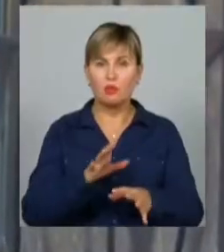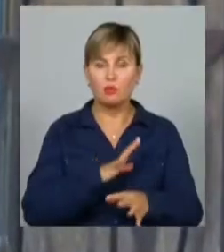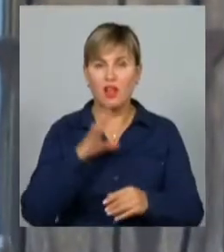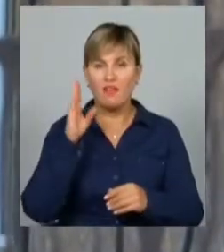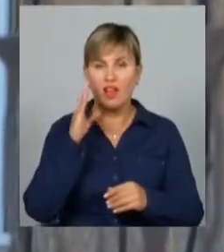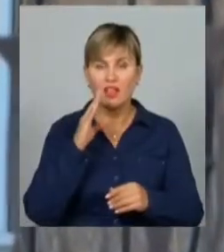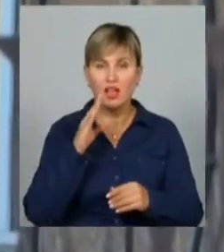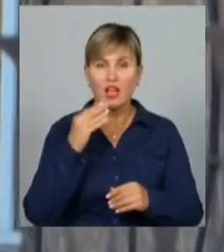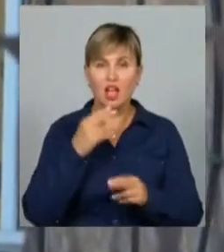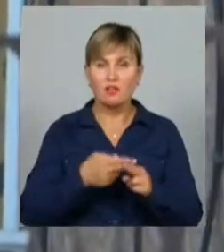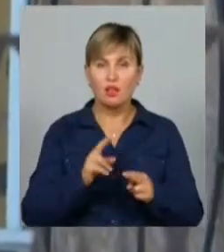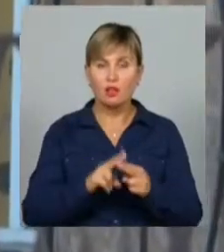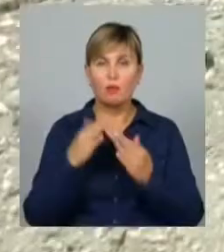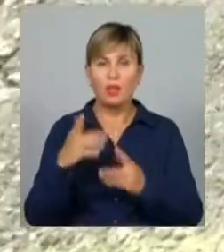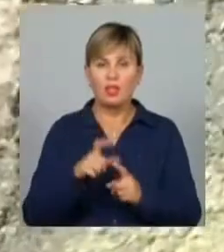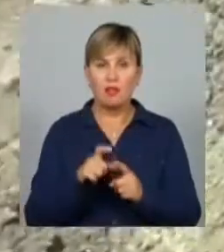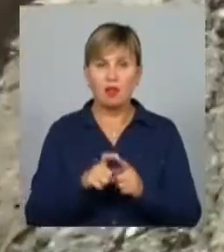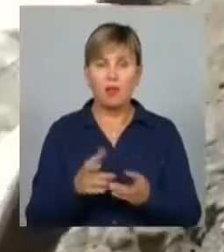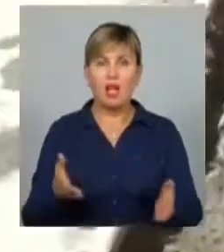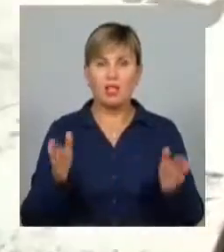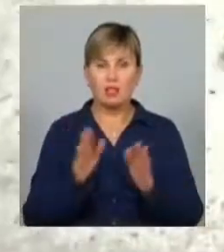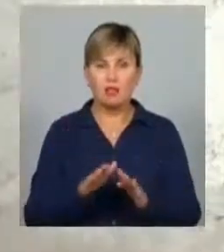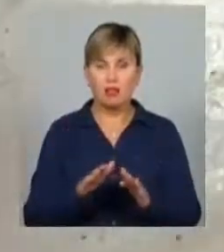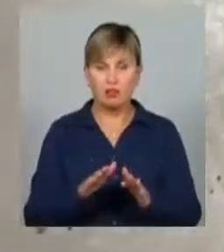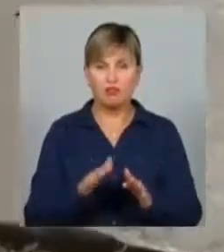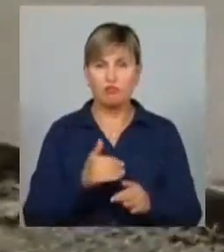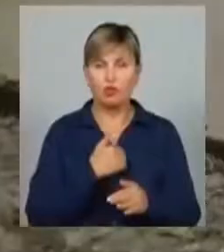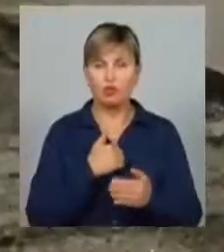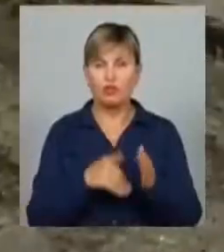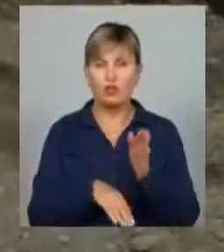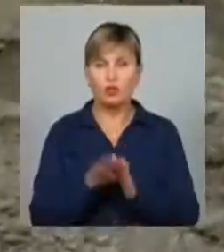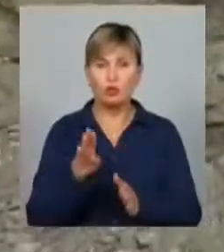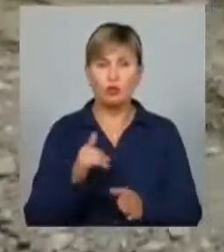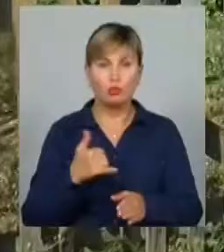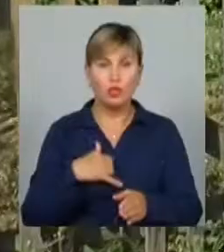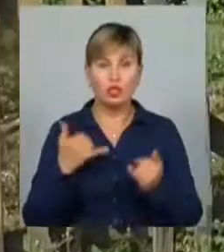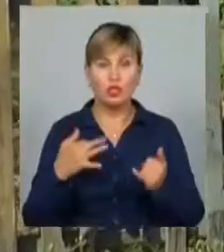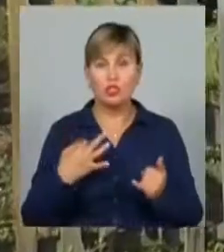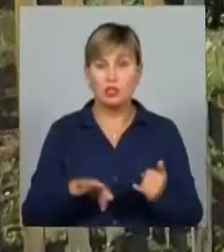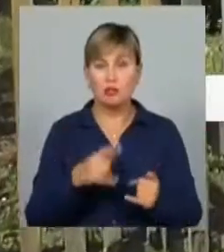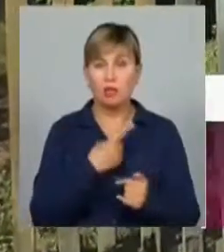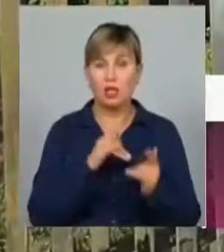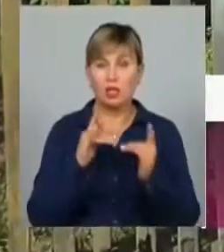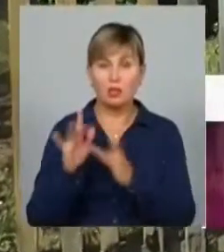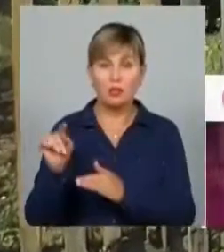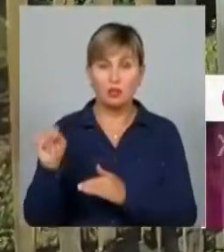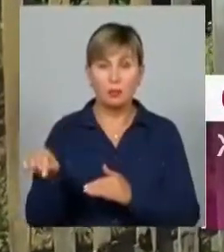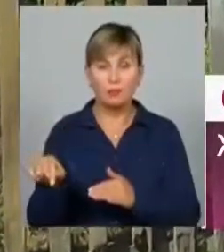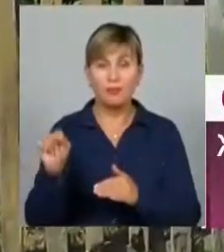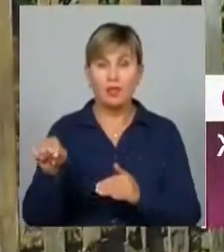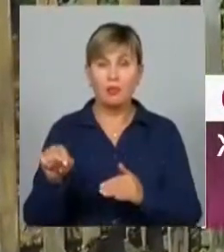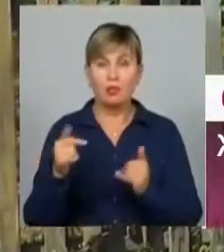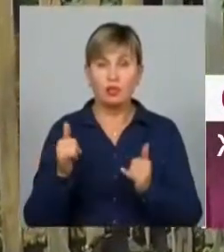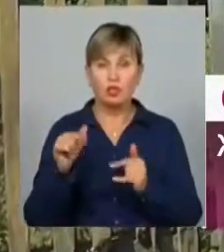вода, качество которой, по их словам, оставляет желать лучшего. У нас он сын в больнице лежит, вот здесь в детской, сейчас к нему